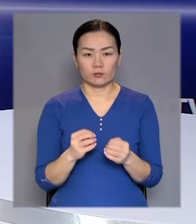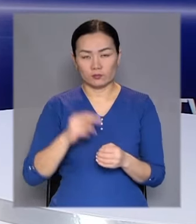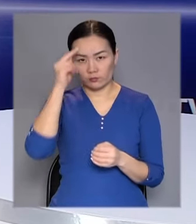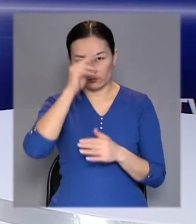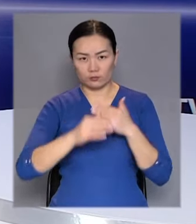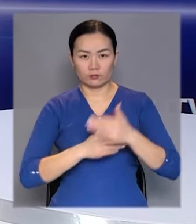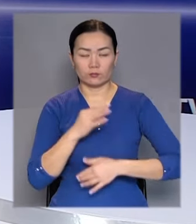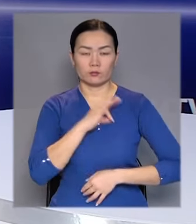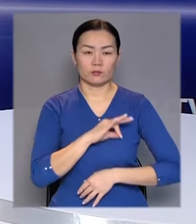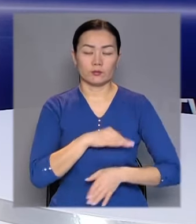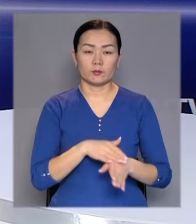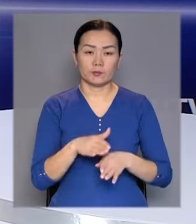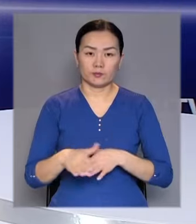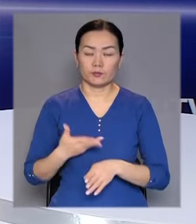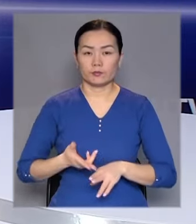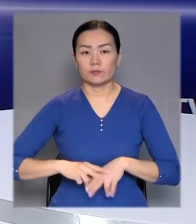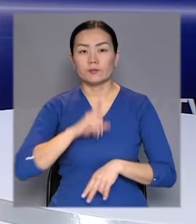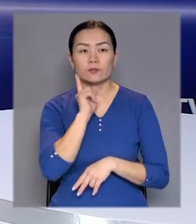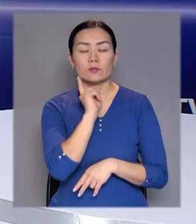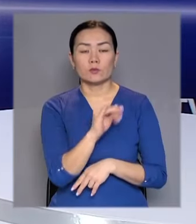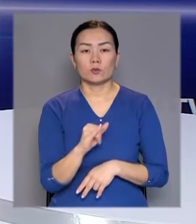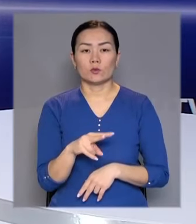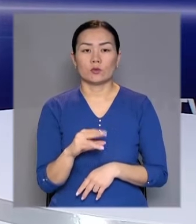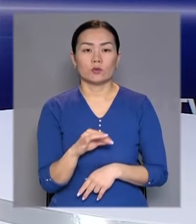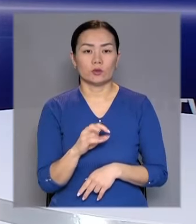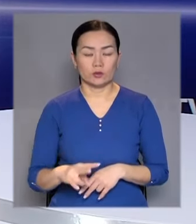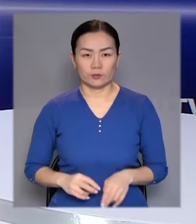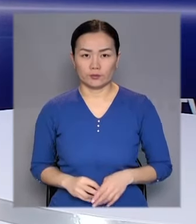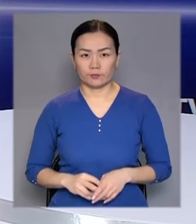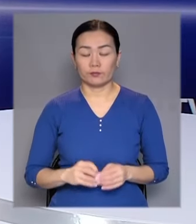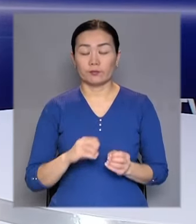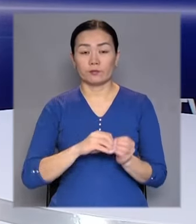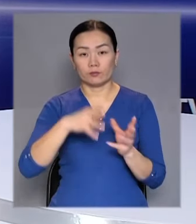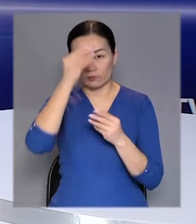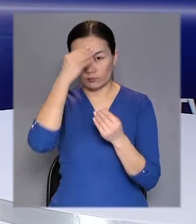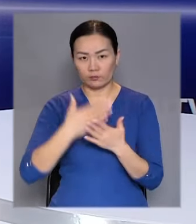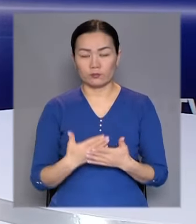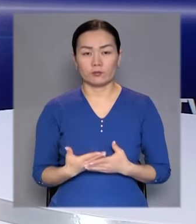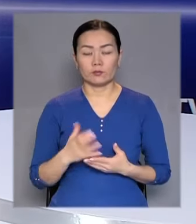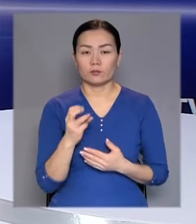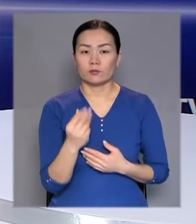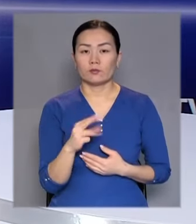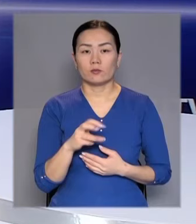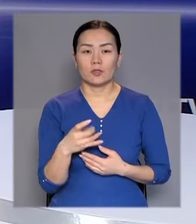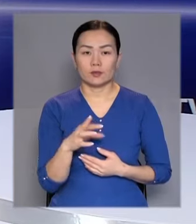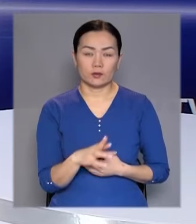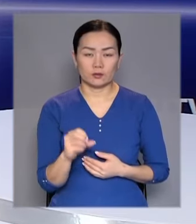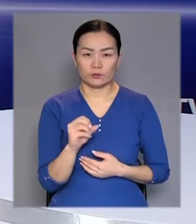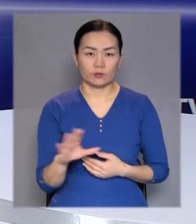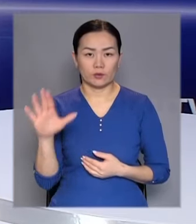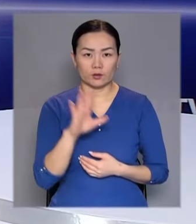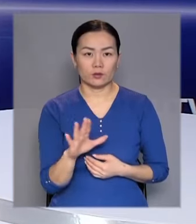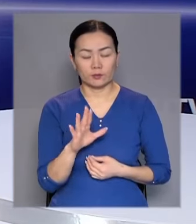білімдерін оқуда кәдеге асырып жүр. Сондай жастың бірі Ұлжан Махамбет қыза. Оның пікірінше АқШ, Малайзия, Европа